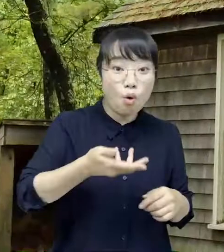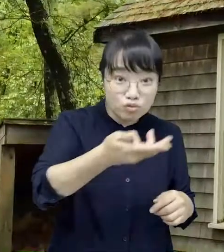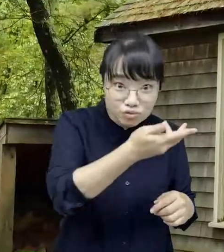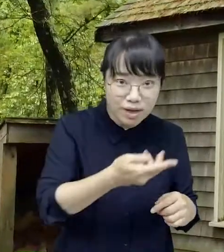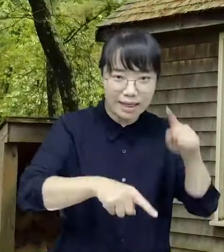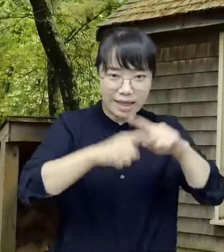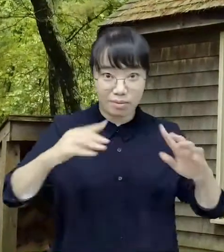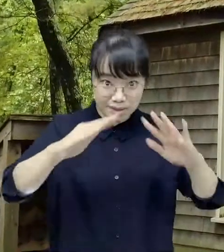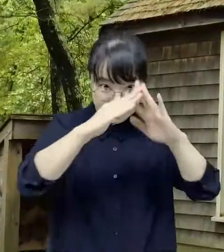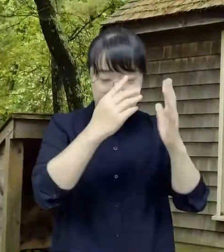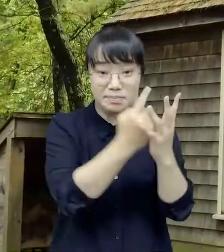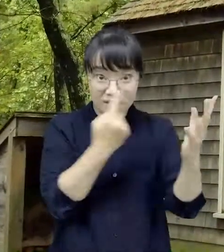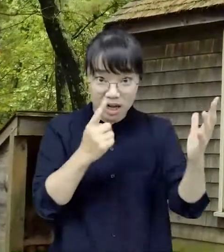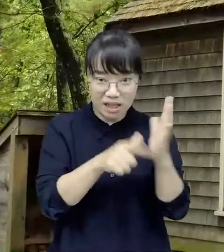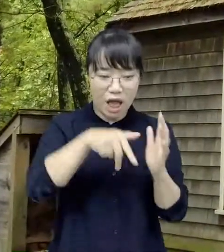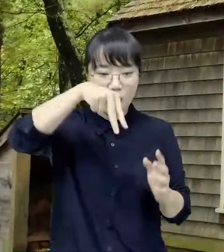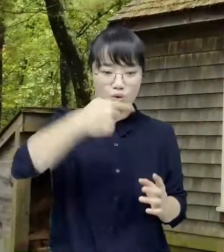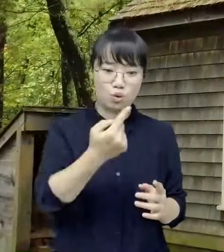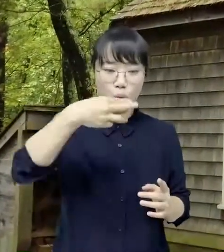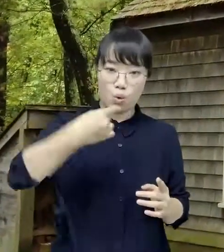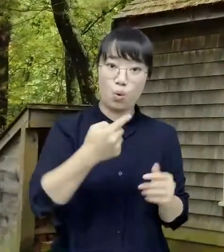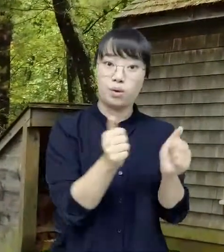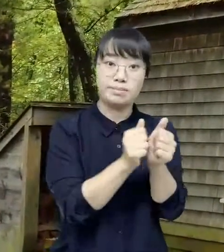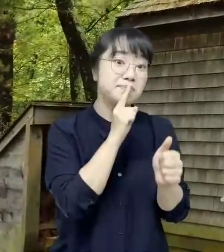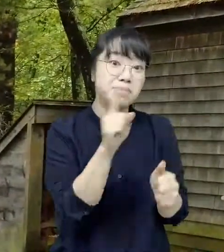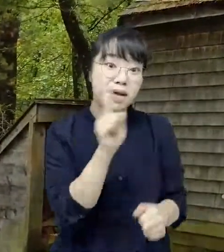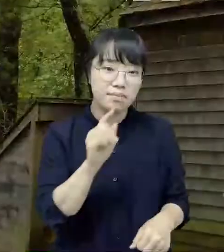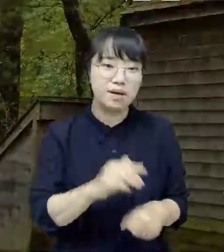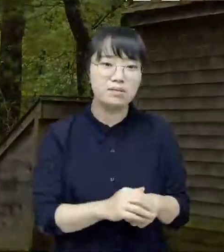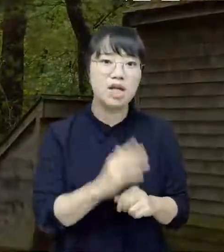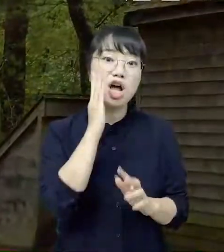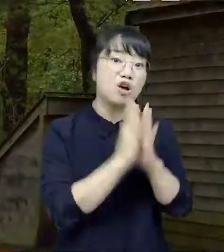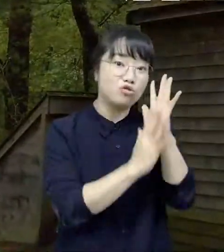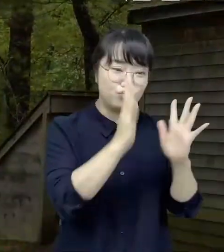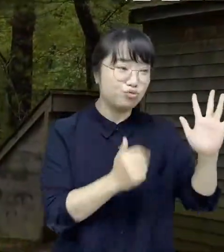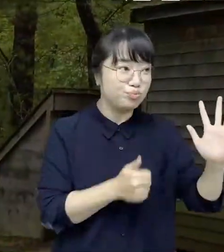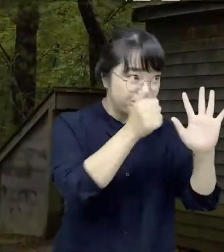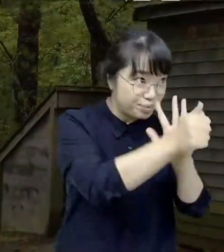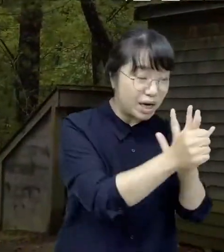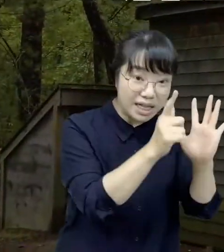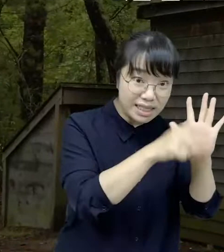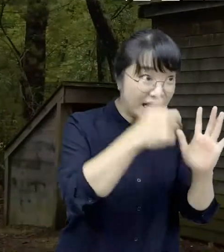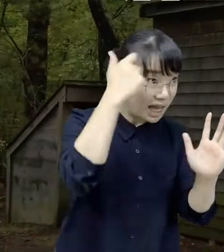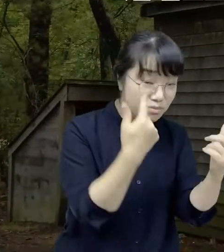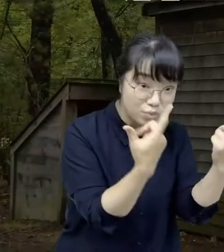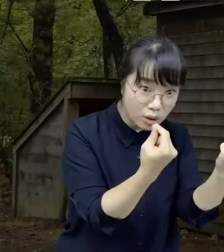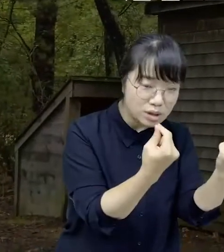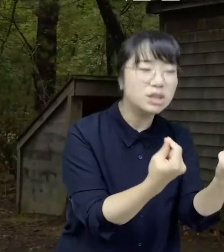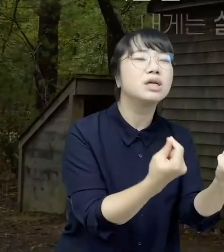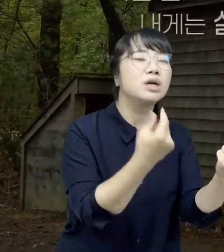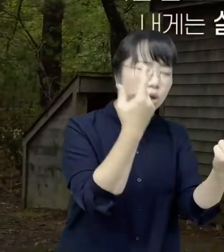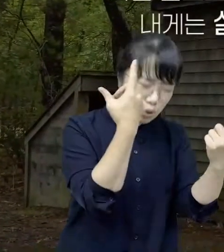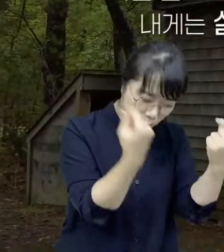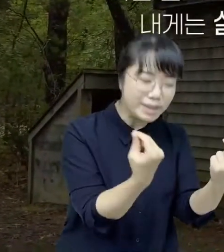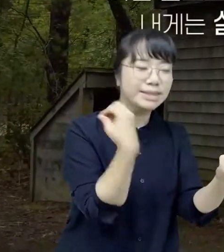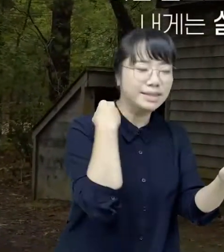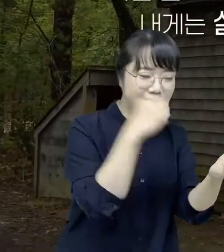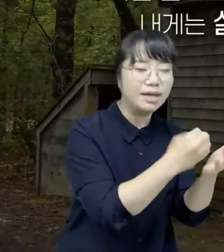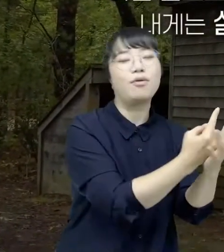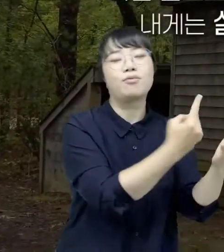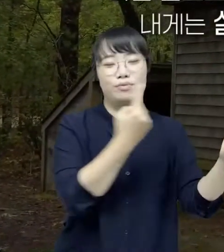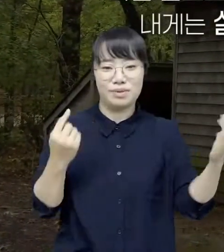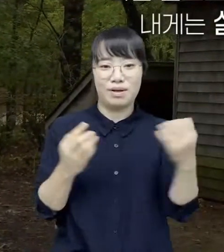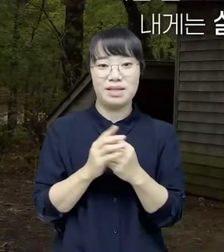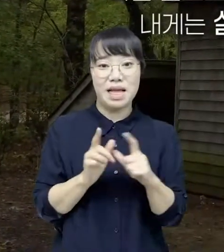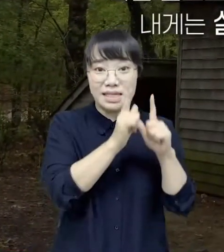호숫가 오두막을 떠나며 소로는 이렇게 말한다. 나는 숲으로 들어간 것만큼 좋은 이유로 숲을 떠났다.